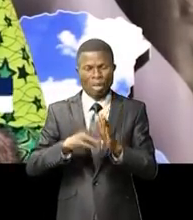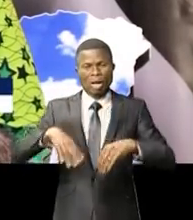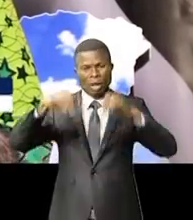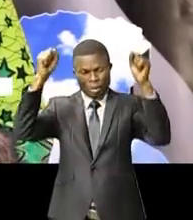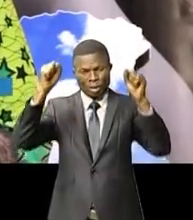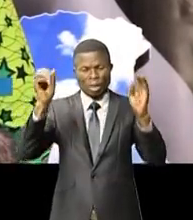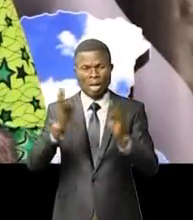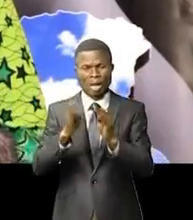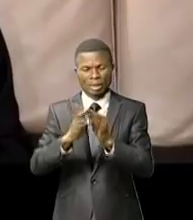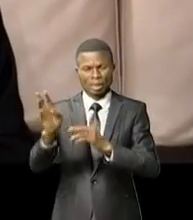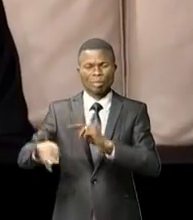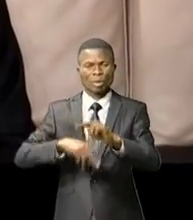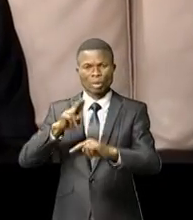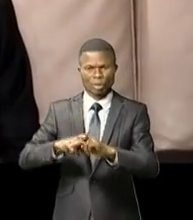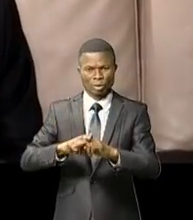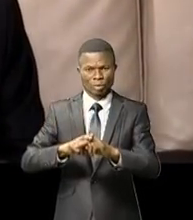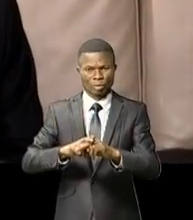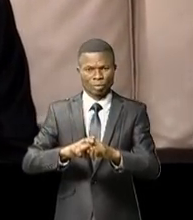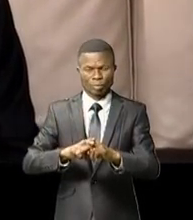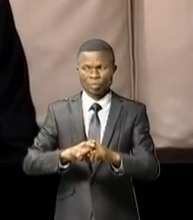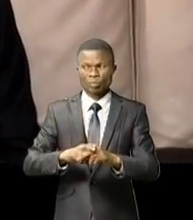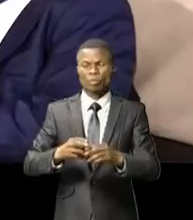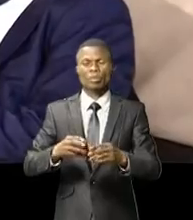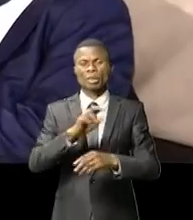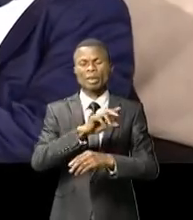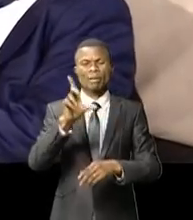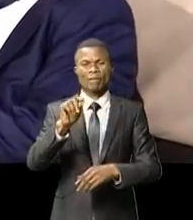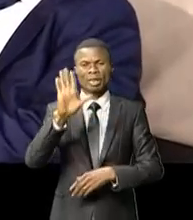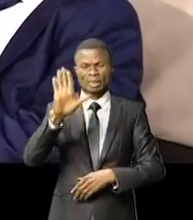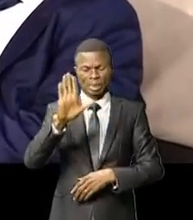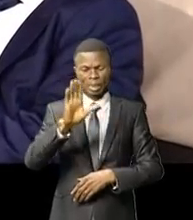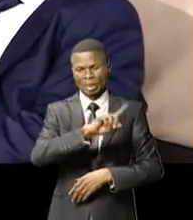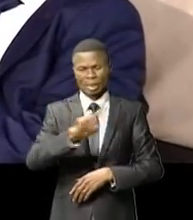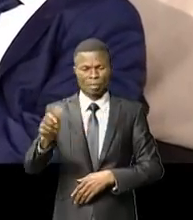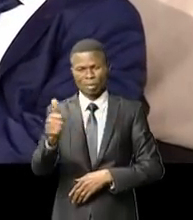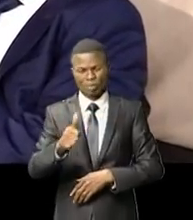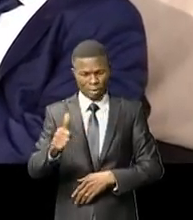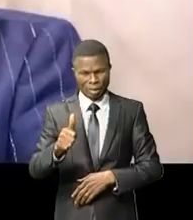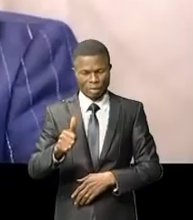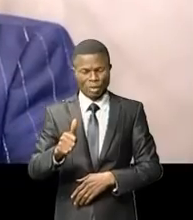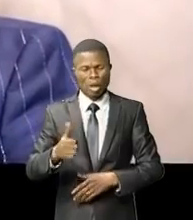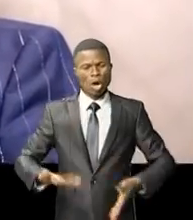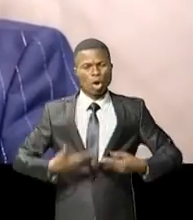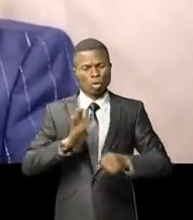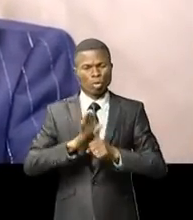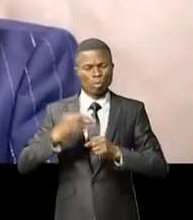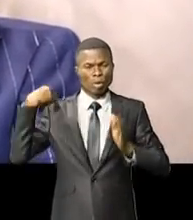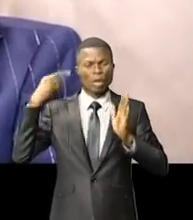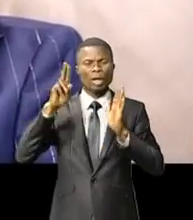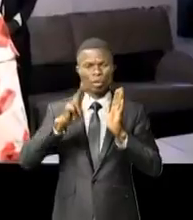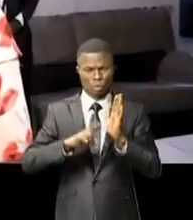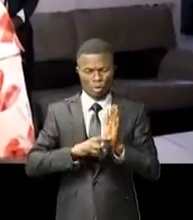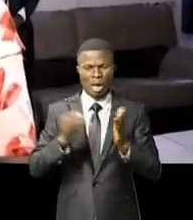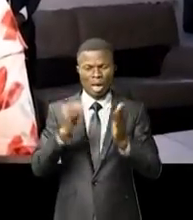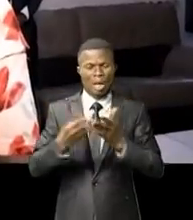par l'Assemblée nationale le 26 avril 2021. C'est une fierté pour ce gouvernement et